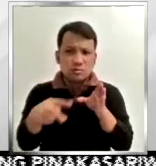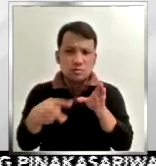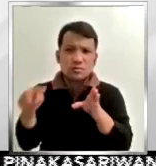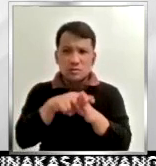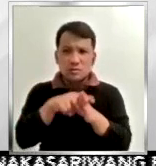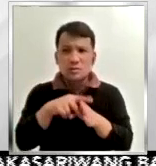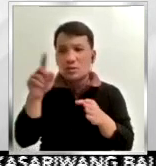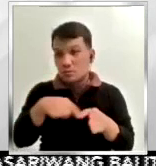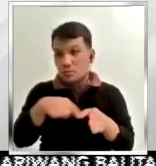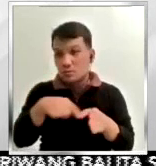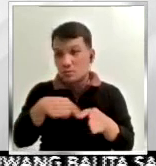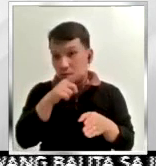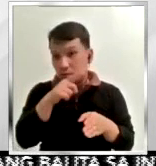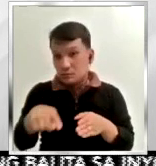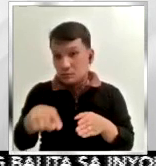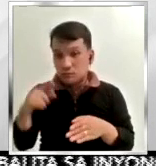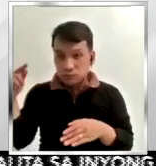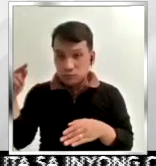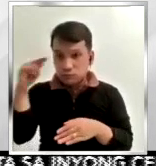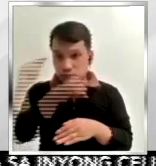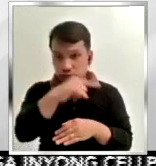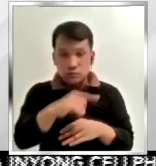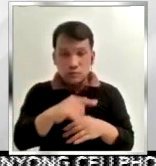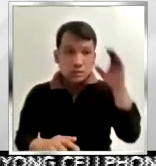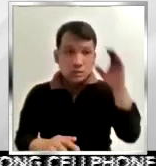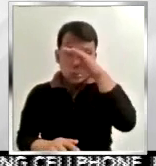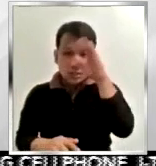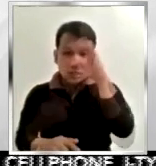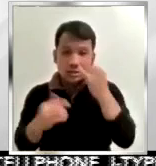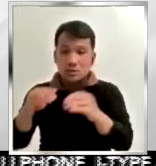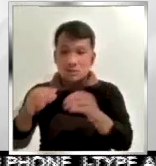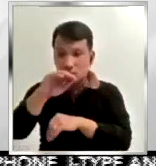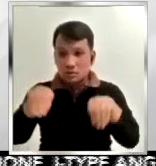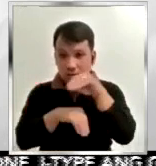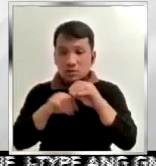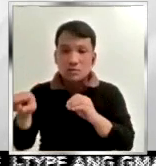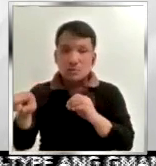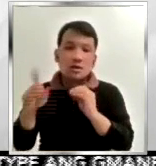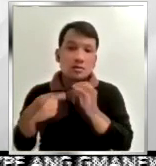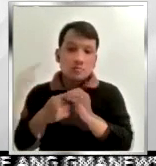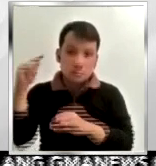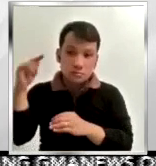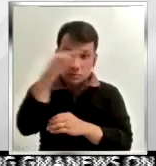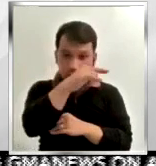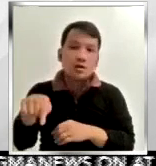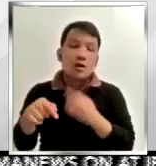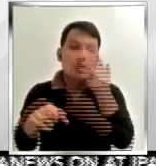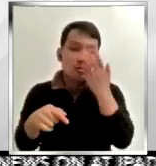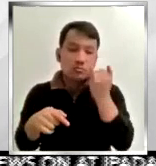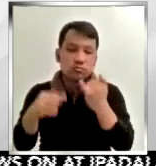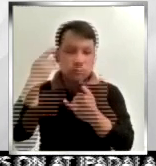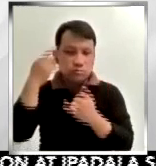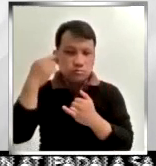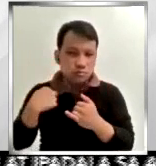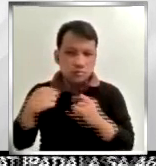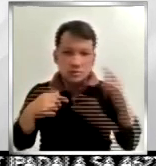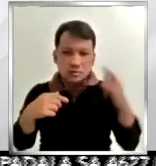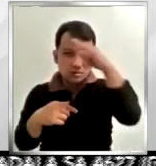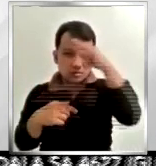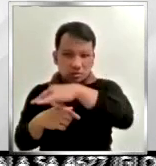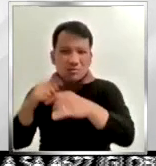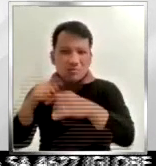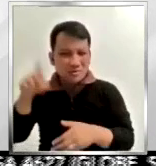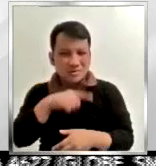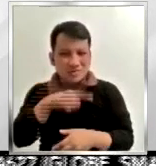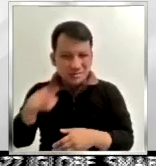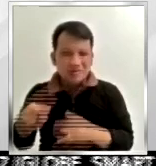pasahero. Airport slot restrictions sa Riyadh ang dahilan ng pagkakansela ng nasabing flight. Humingi naman ng paumanhin ang pamunuan